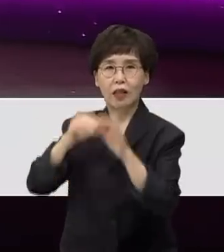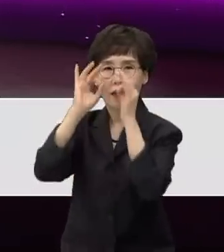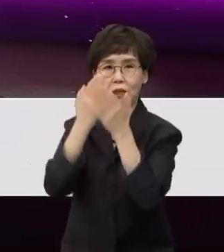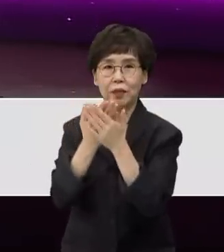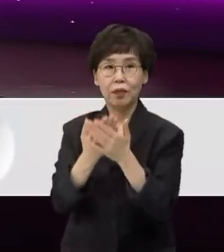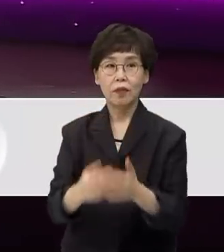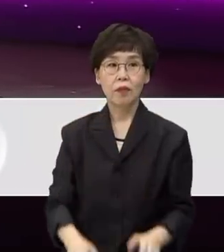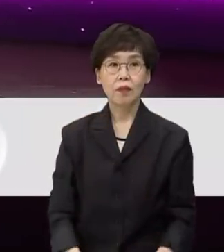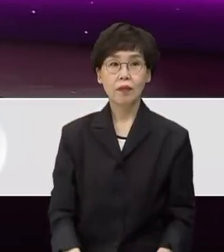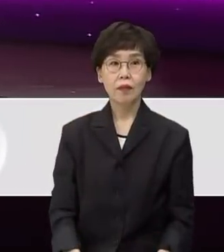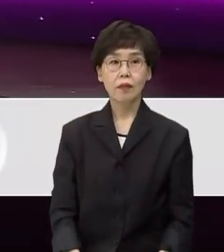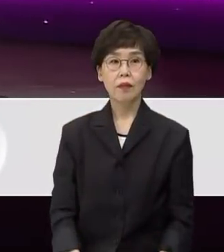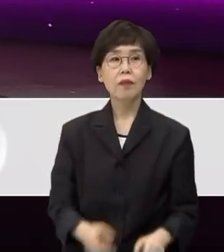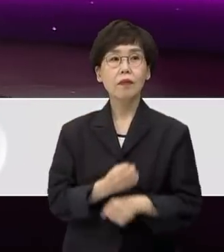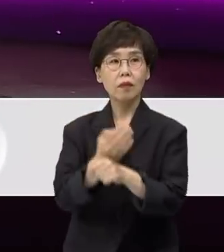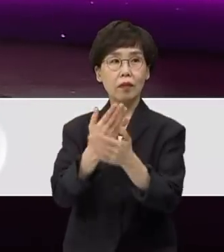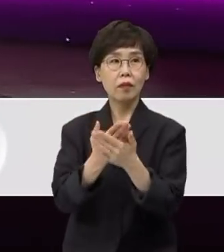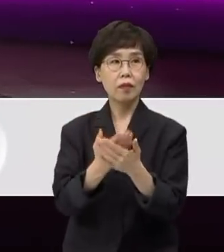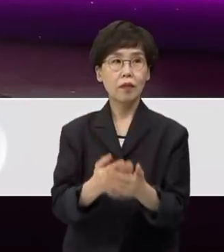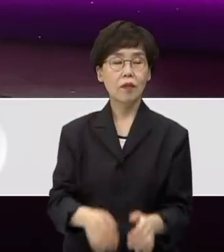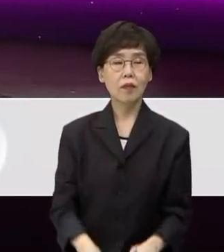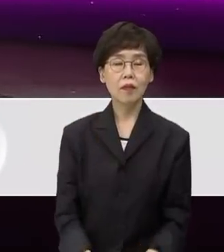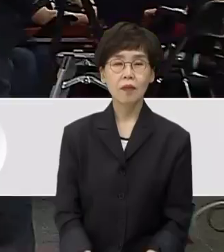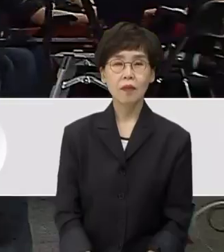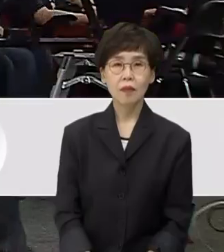알아보겠습니다. 자, 김영래 기자 전해주시죠.